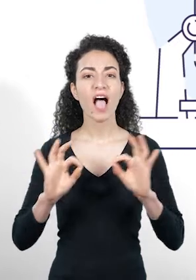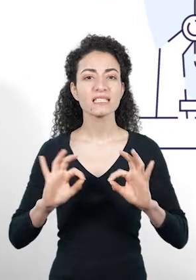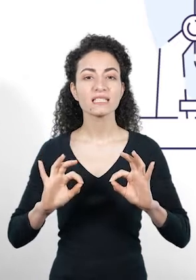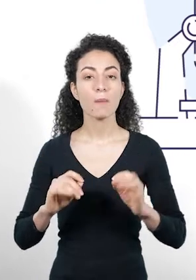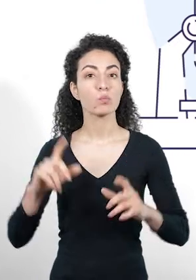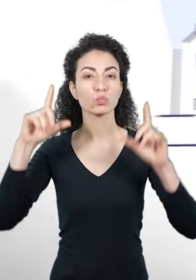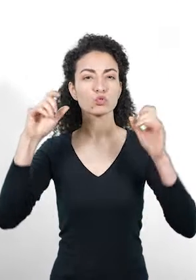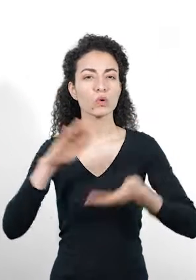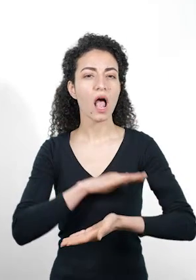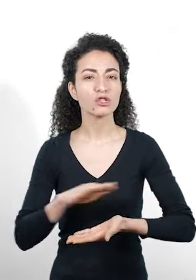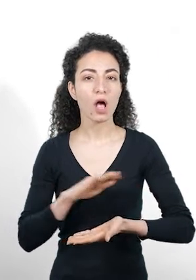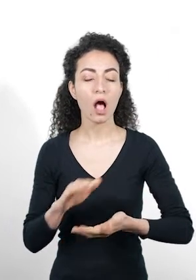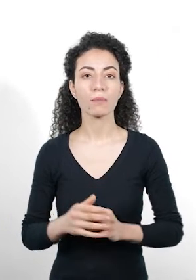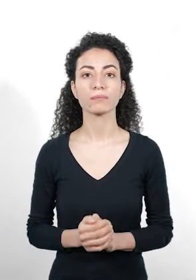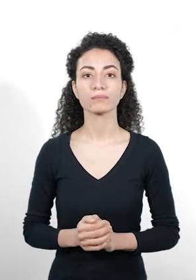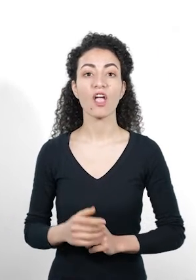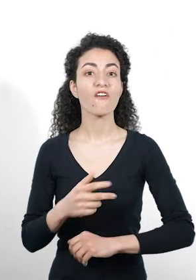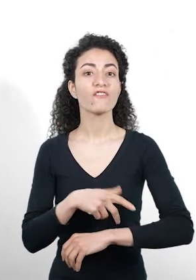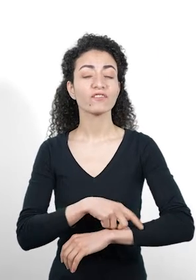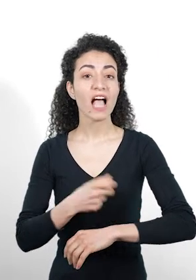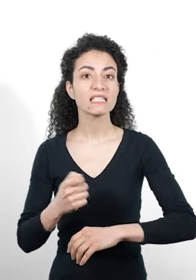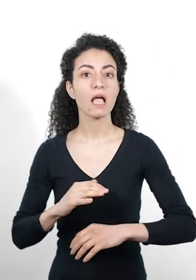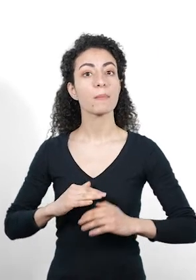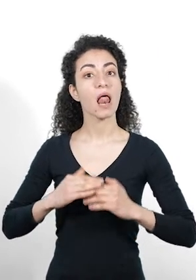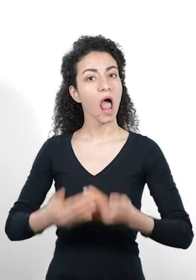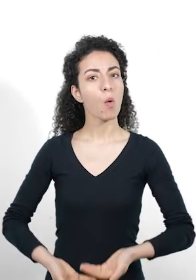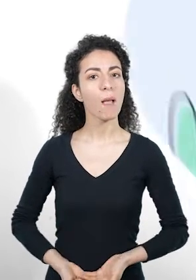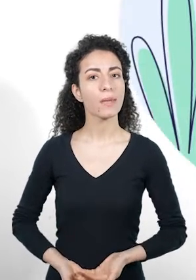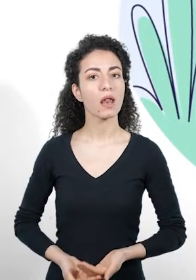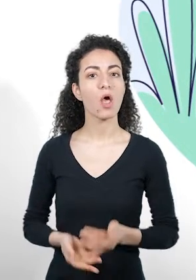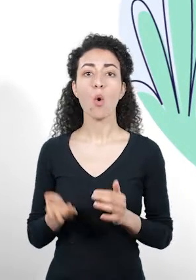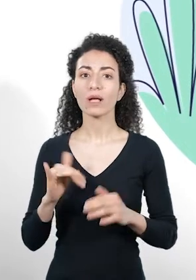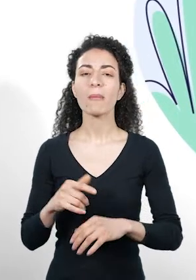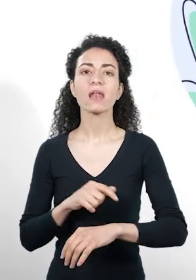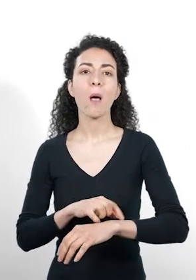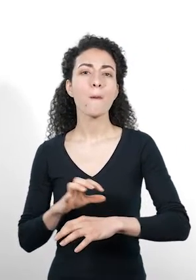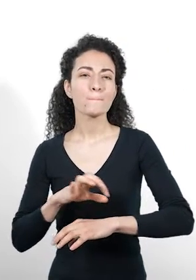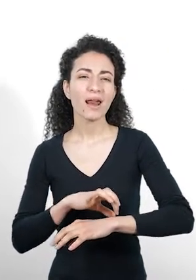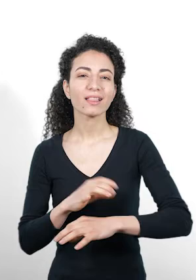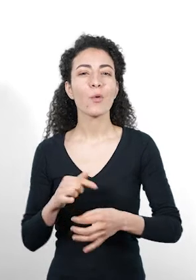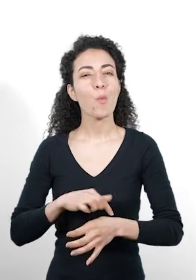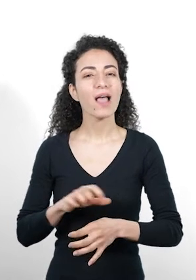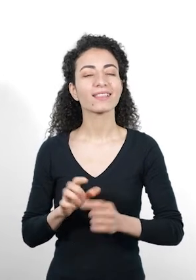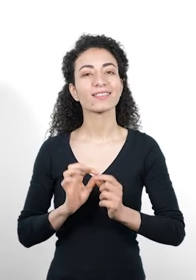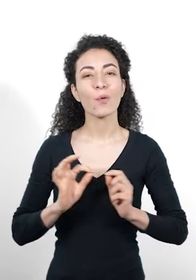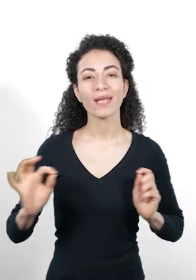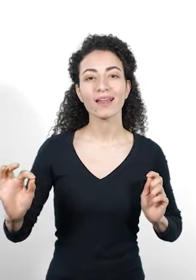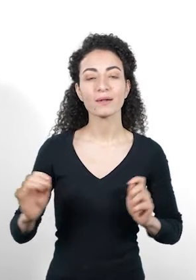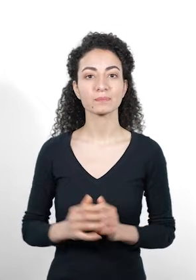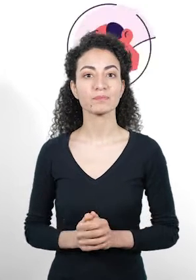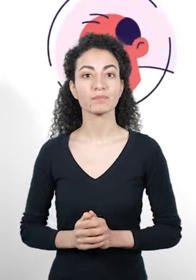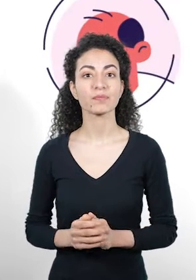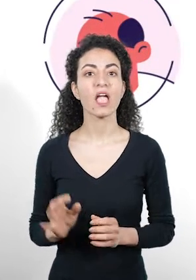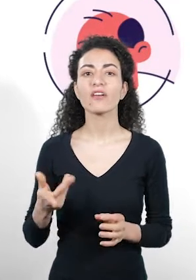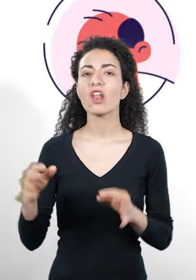الطبية والأشعة، فحوصات الدم المخبرية للحوامل، فحوصات الدم للأمراض المزمنة، فحوصات الدم